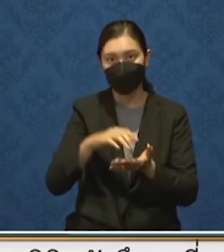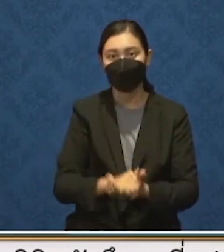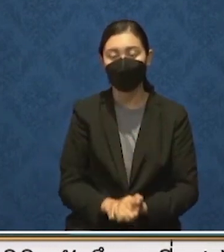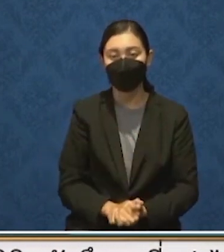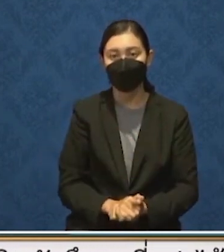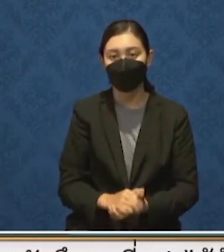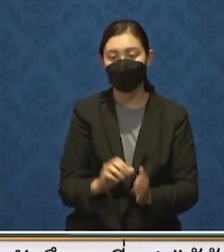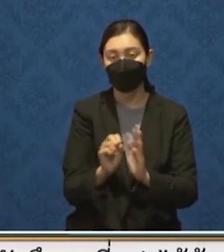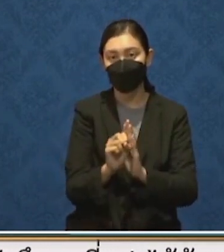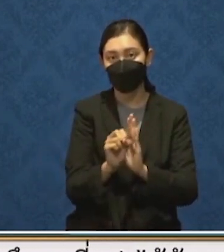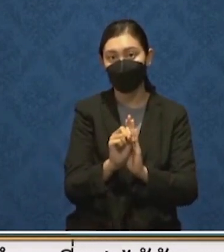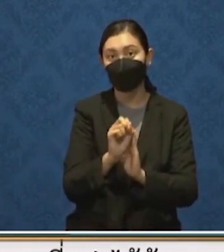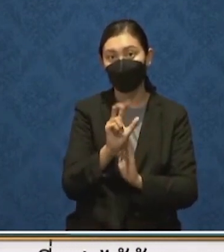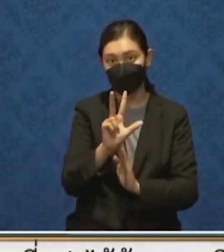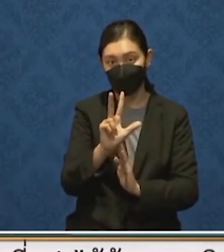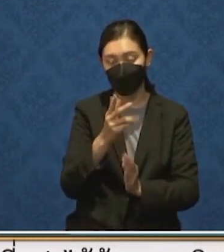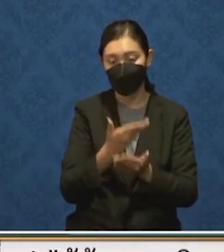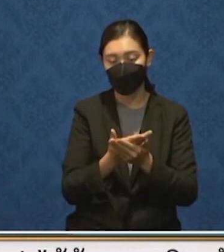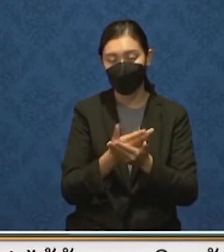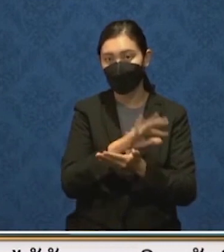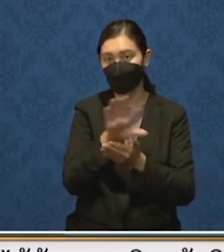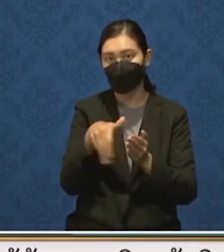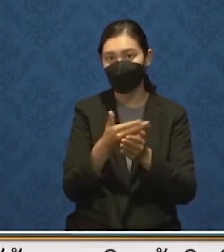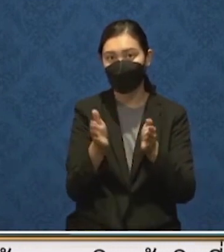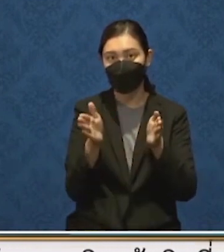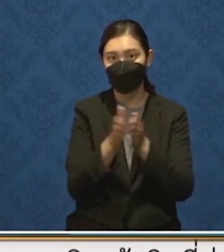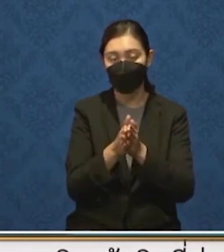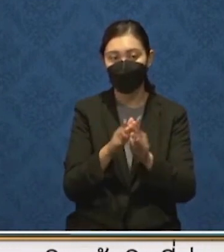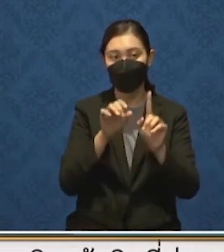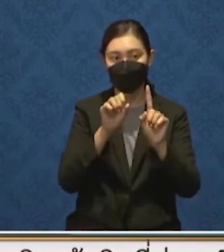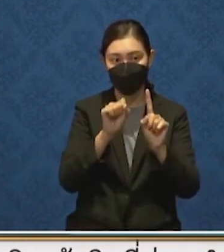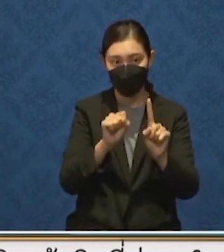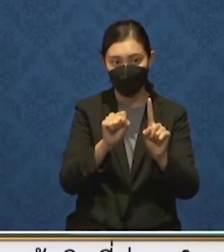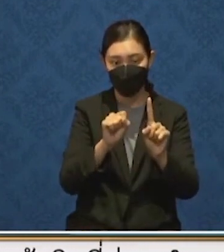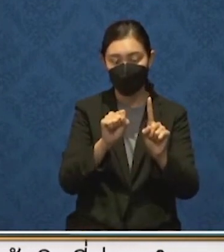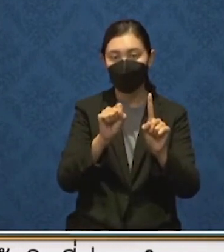ตั้ง 3 ครั้ง รวมจำนวนเงินตั้งสิ้น 1,19,1